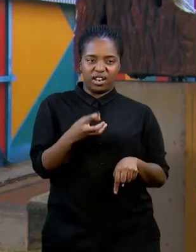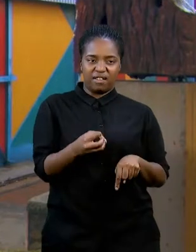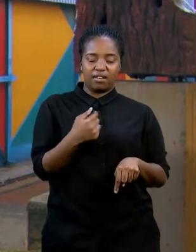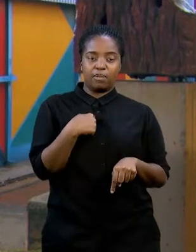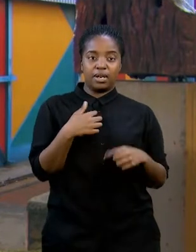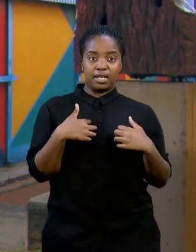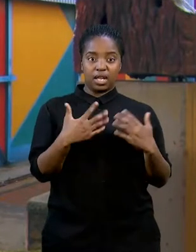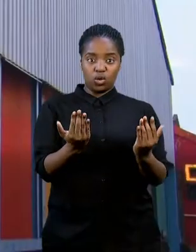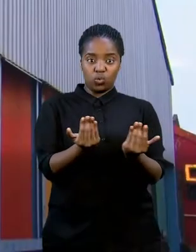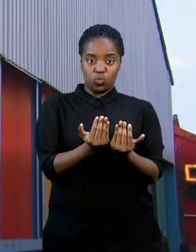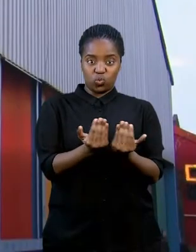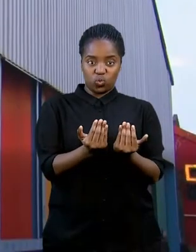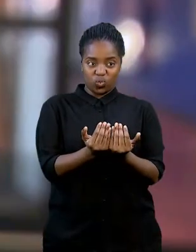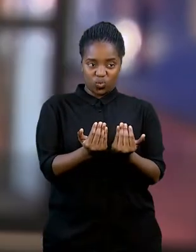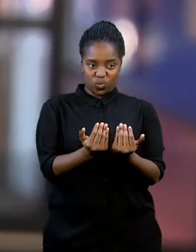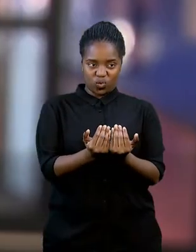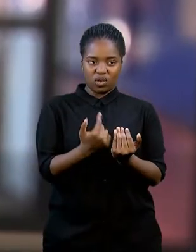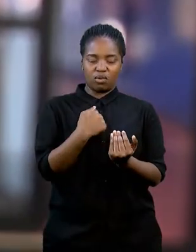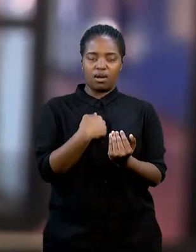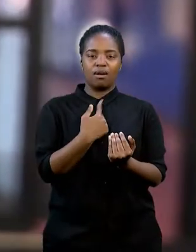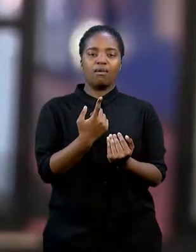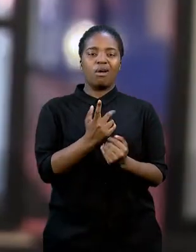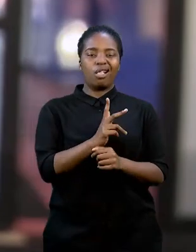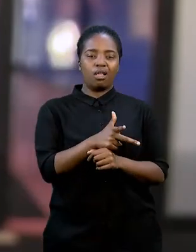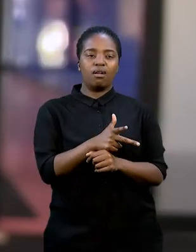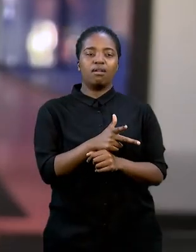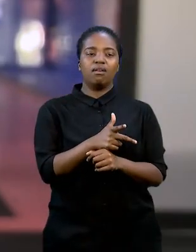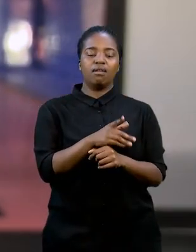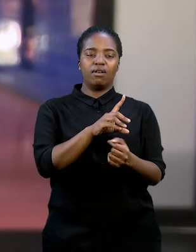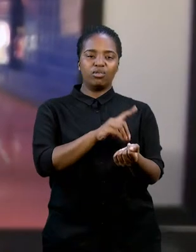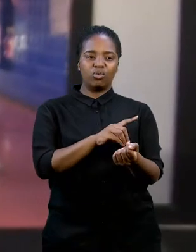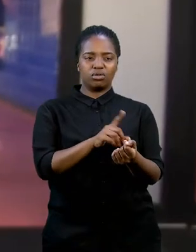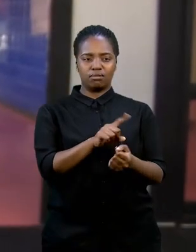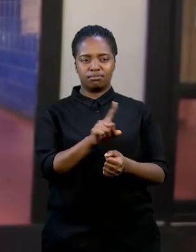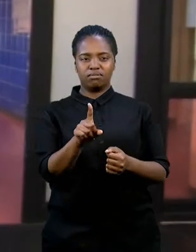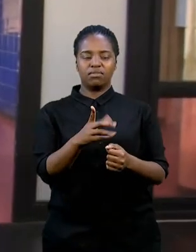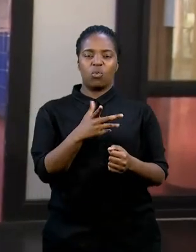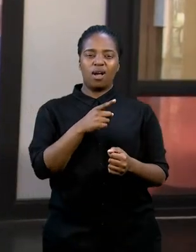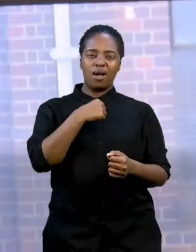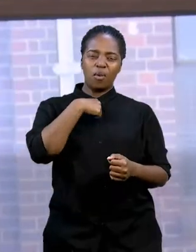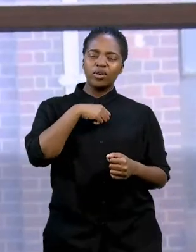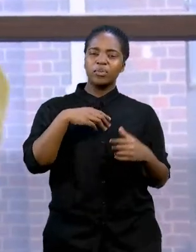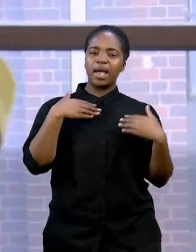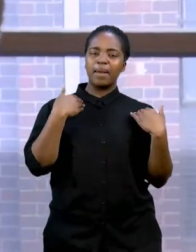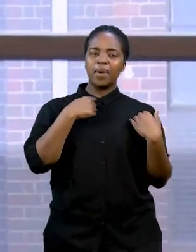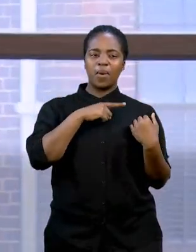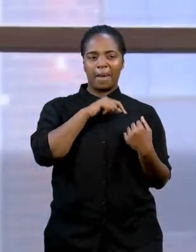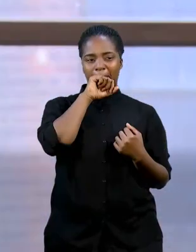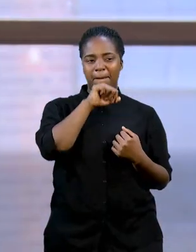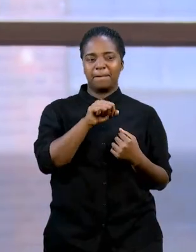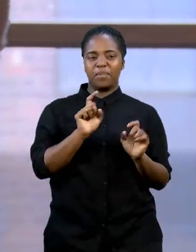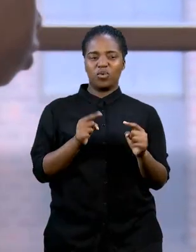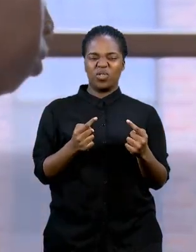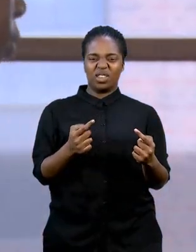ni ta nghena xikolo va ni tivise ka physiotherapy a yi nga ni tsakisi hikuva a ku ri ntirho wo tala